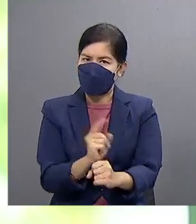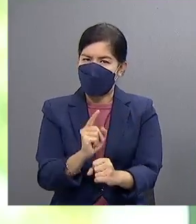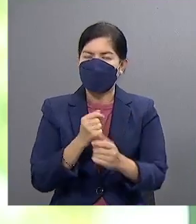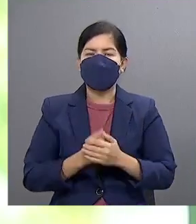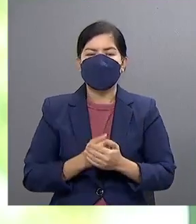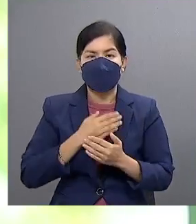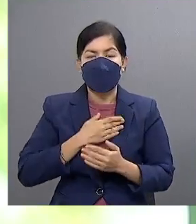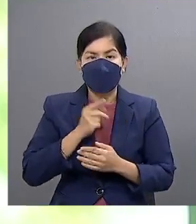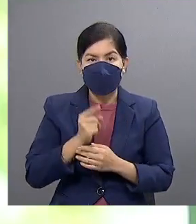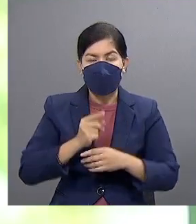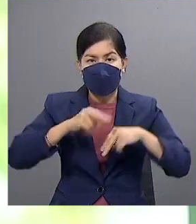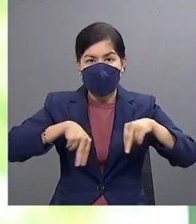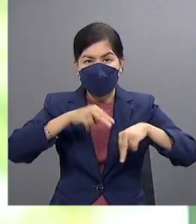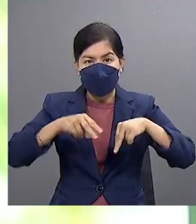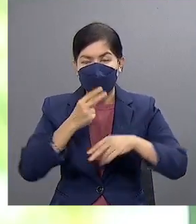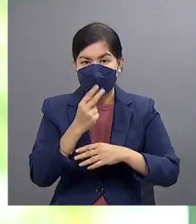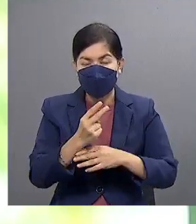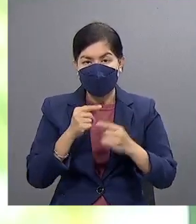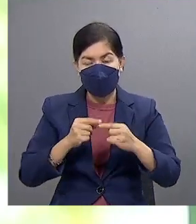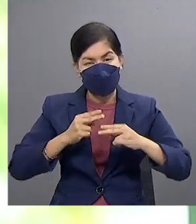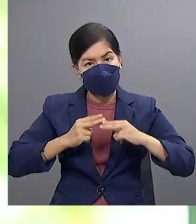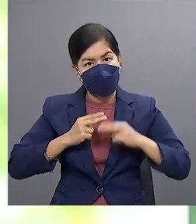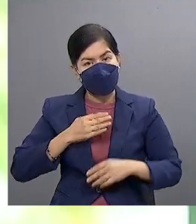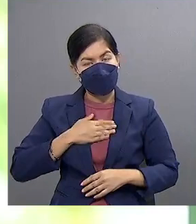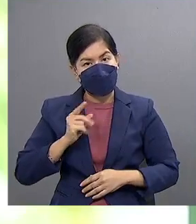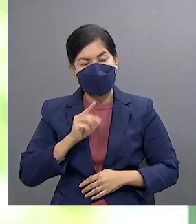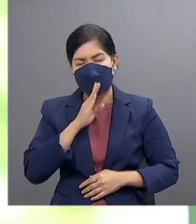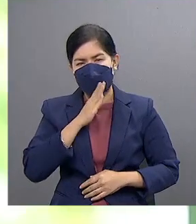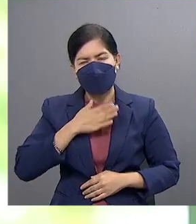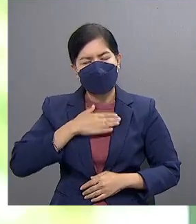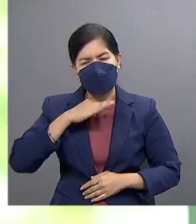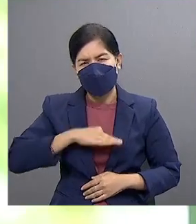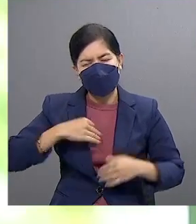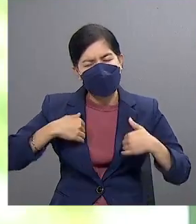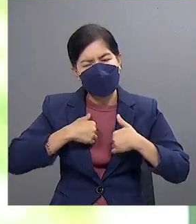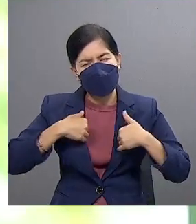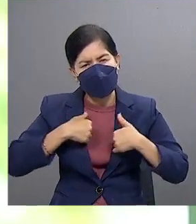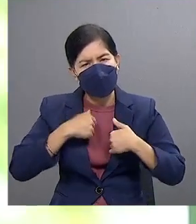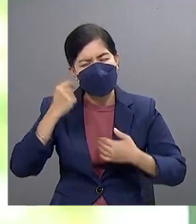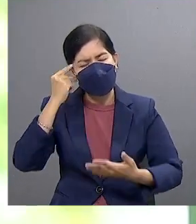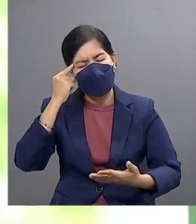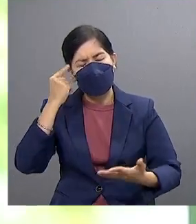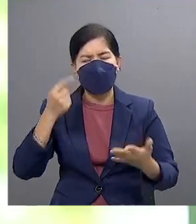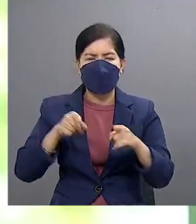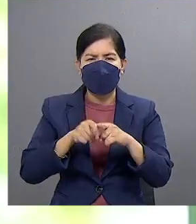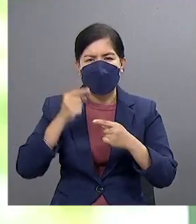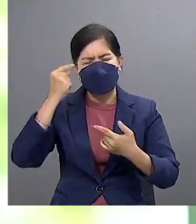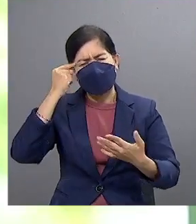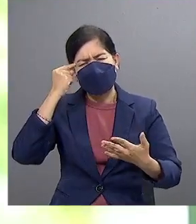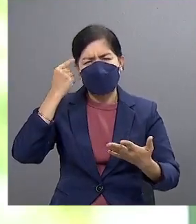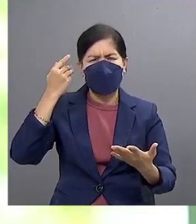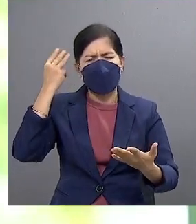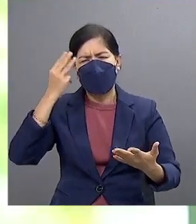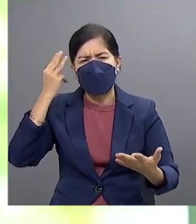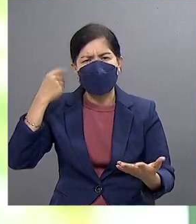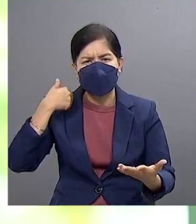เกตสัญญาณต่อมหมวกไตด้วยตัวเองนะครับเช่นเพลียเหนื่อยความคิดไม่แล่นนะครับหรือหัวตื้อรู้สึกเหมือนหมดไฟคล้ายจะเป็นวัยทอง